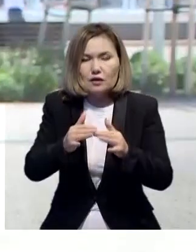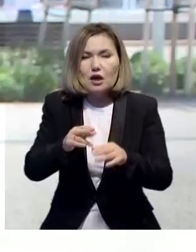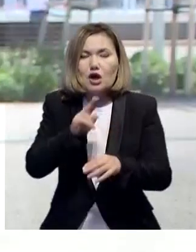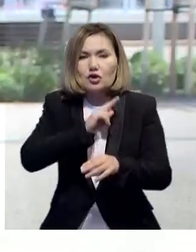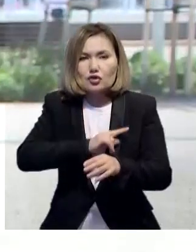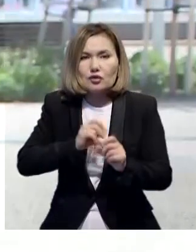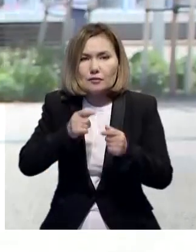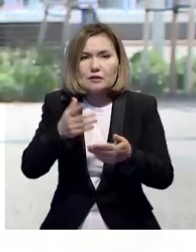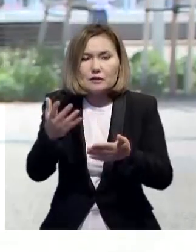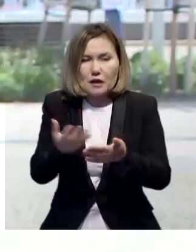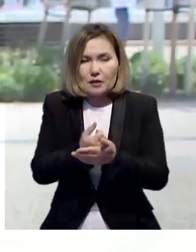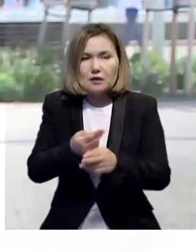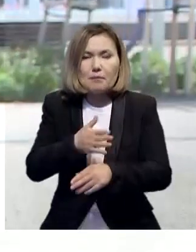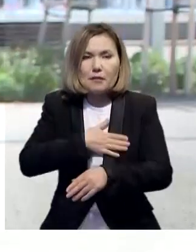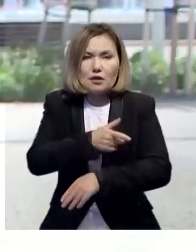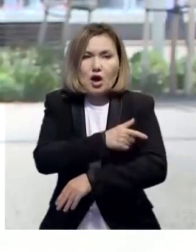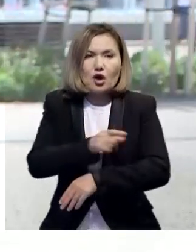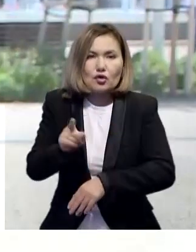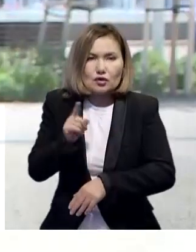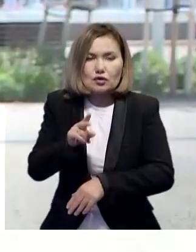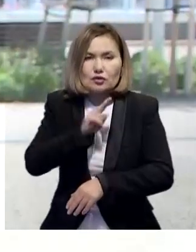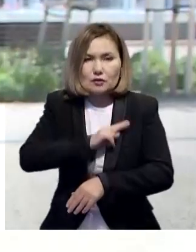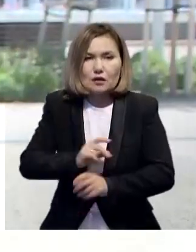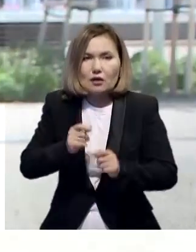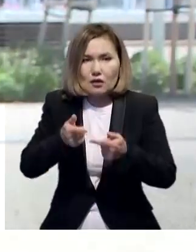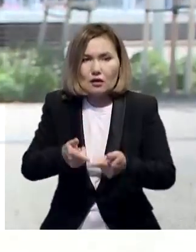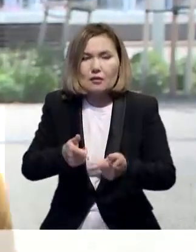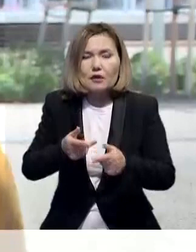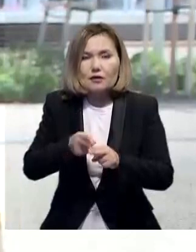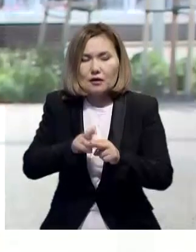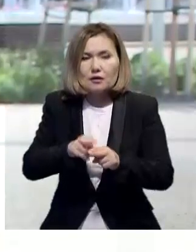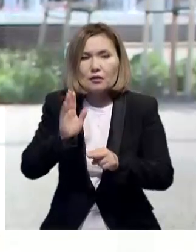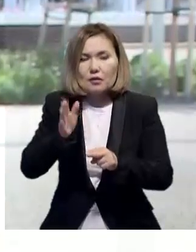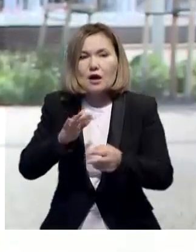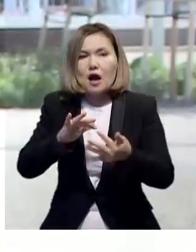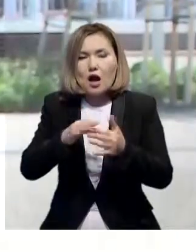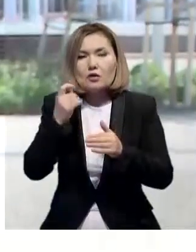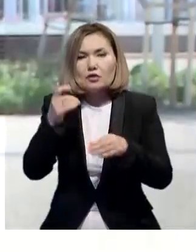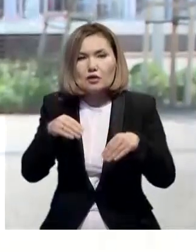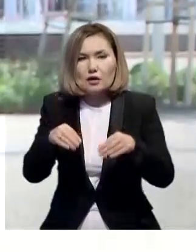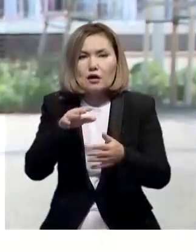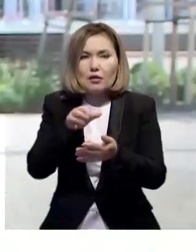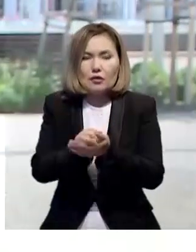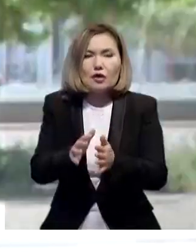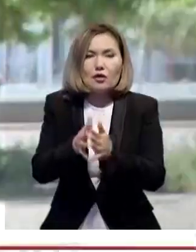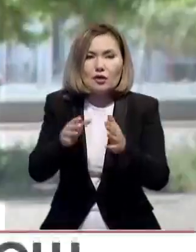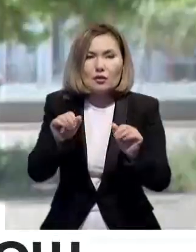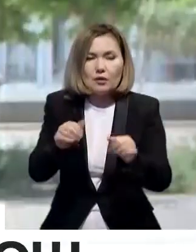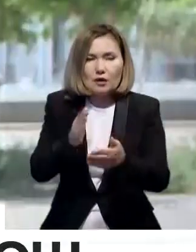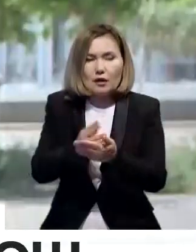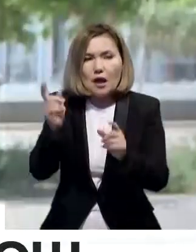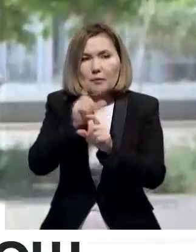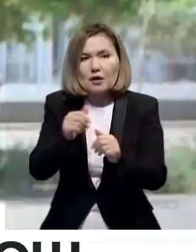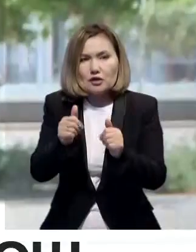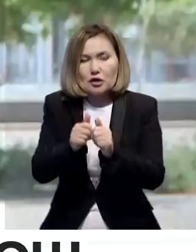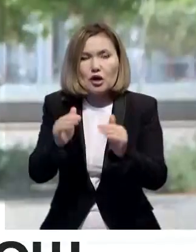жерден күзетке деп жұмыс табылып отыр. Және де ауыл шаруашылығы мен ол жерде айналса мүмкіндік көп екен. Бұл мектептің жанында